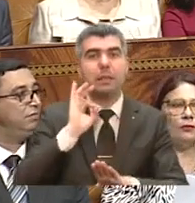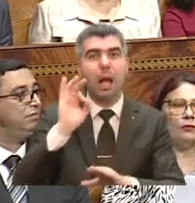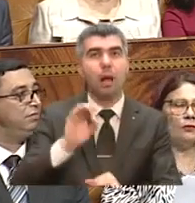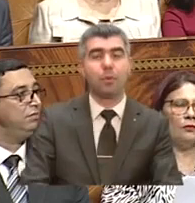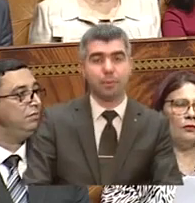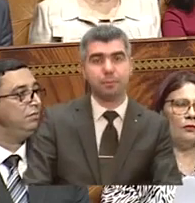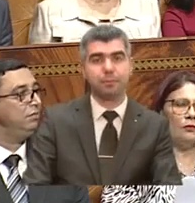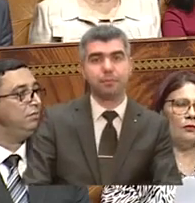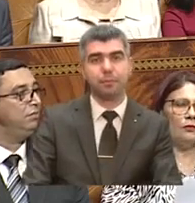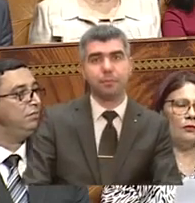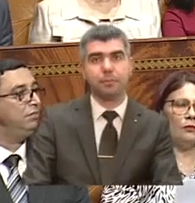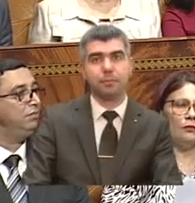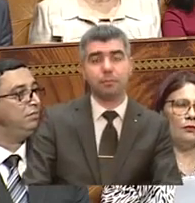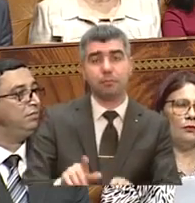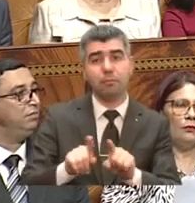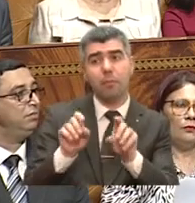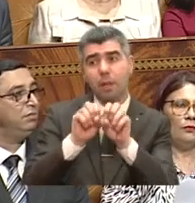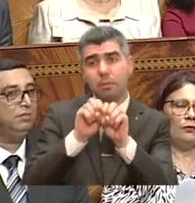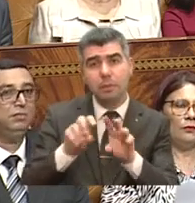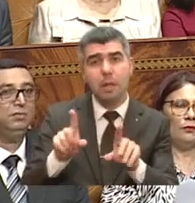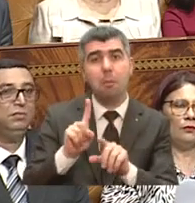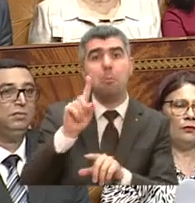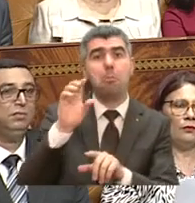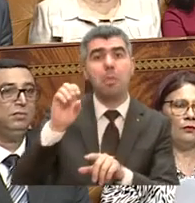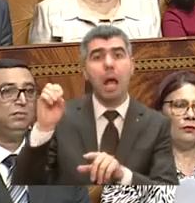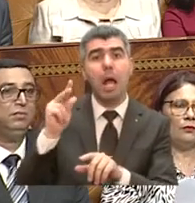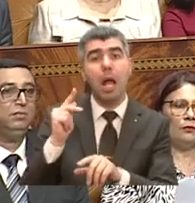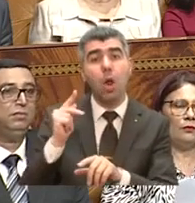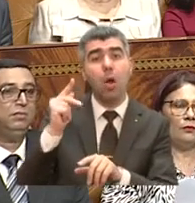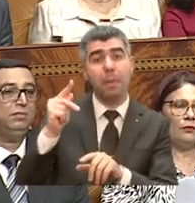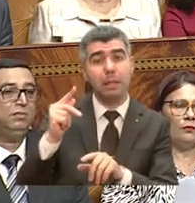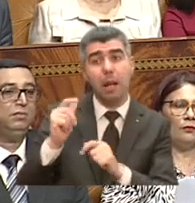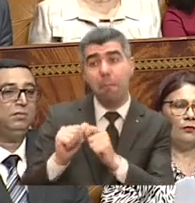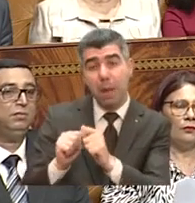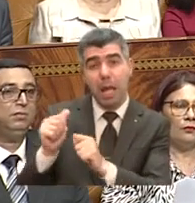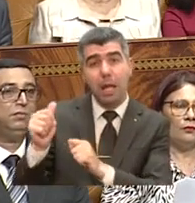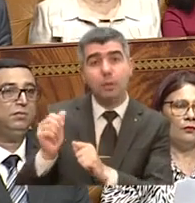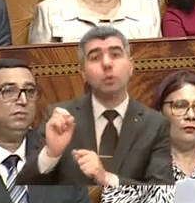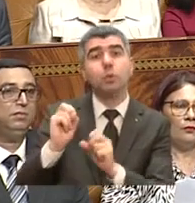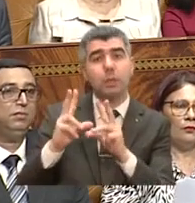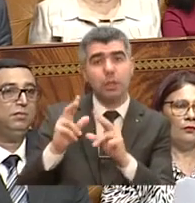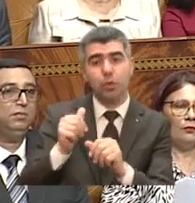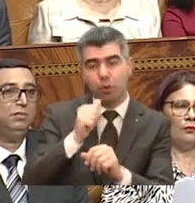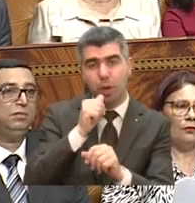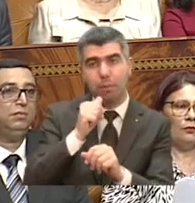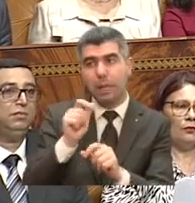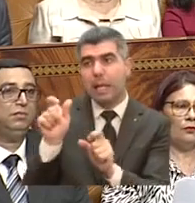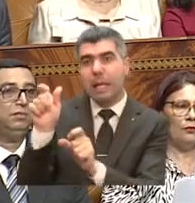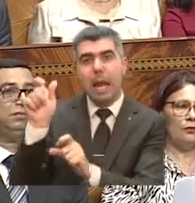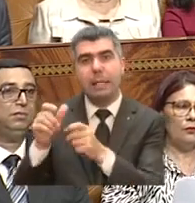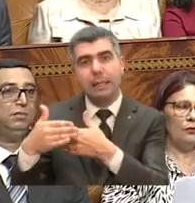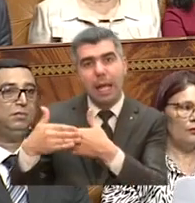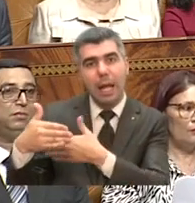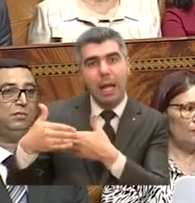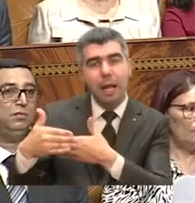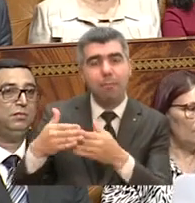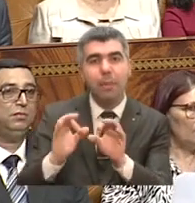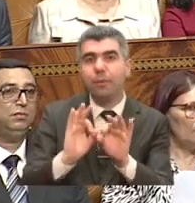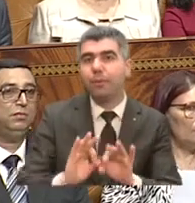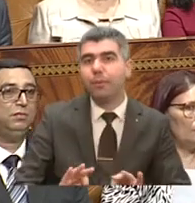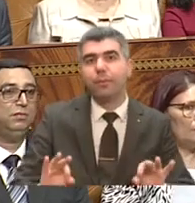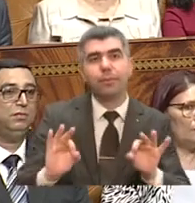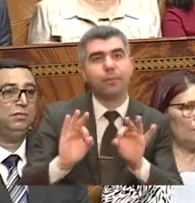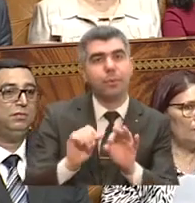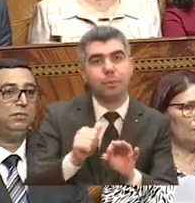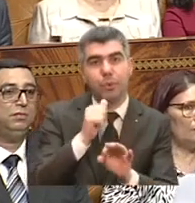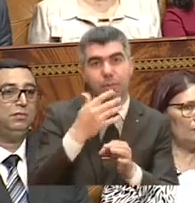كنلقاو هذا السد كيزوج جماعات بعيدة ب 100 كيلومتر. الدراسة لإنجاز هذا المشروع ديال التزويد ديال الجماعة السميعة